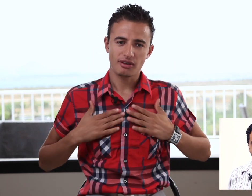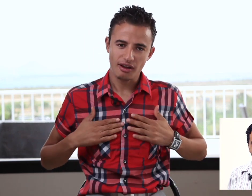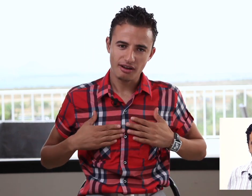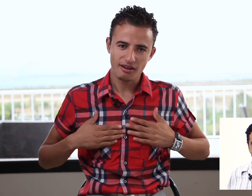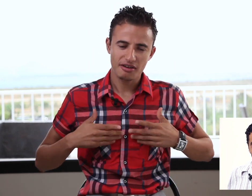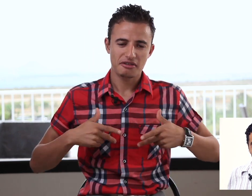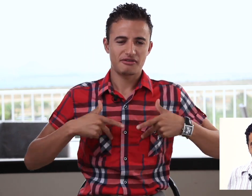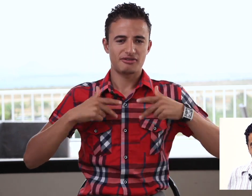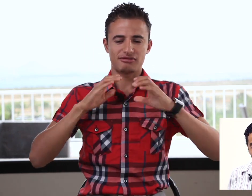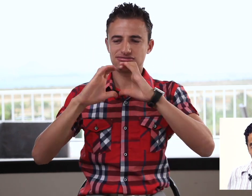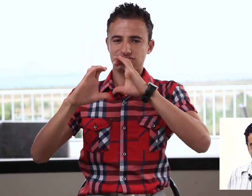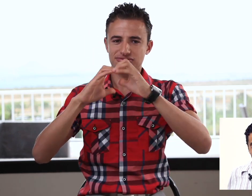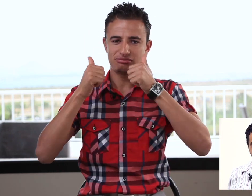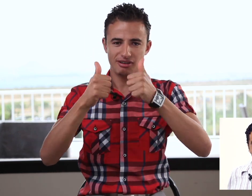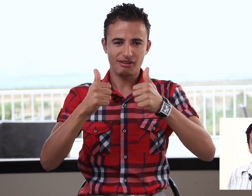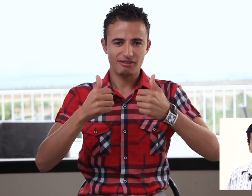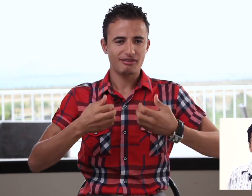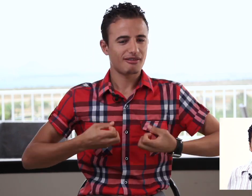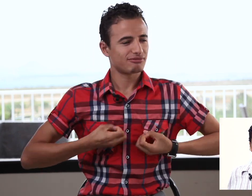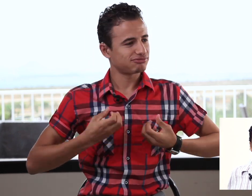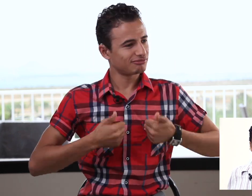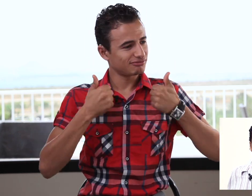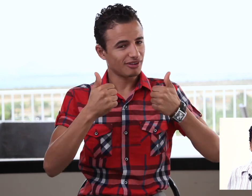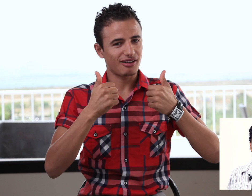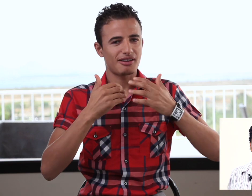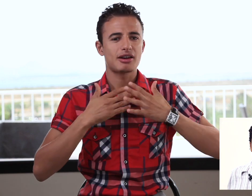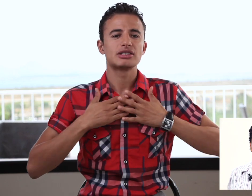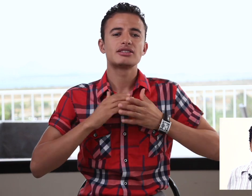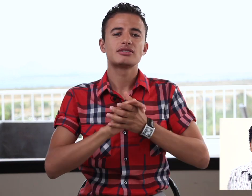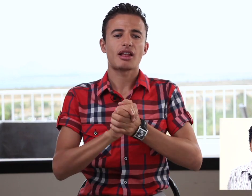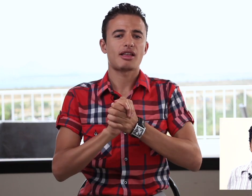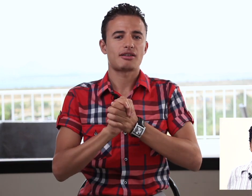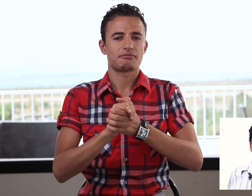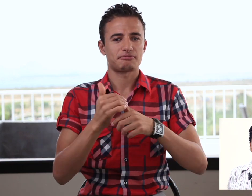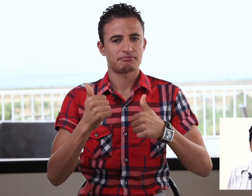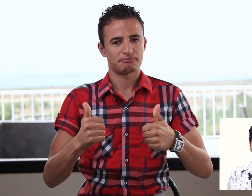الديمقراطية، فما الحرية، فما إنك تعبر بكل حرية،